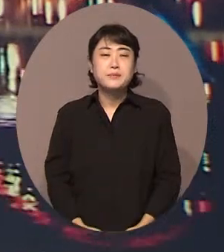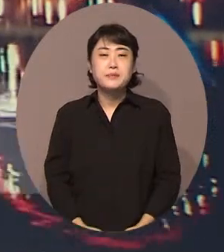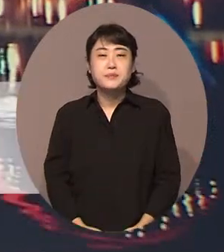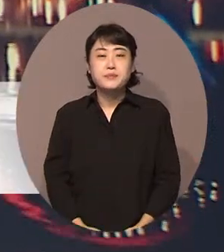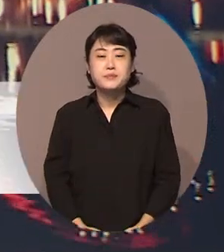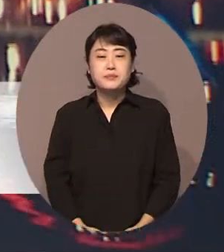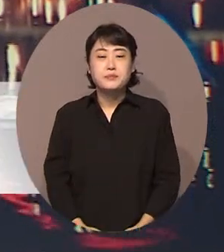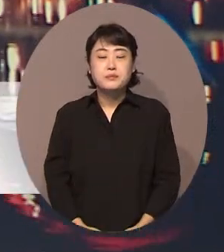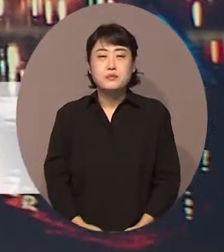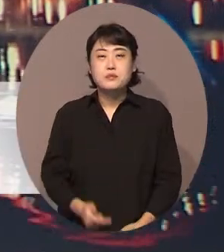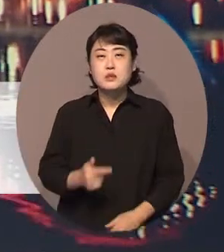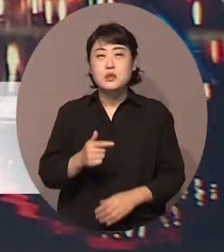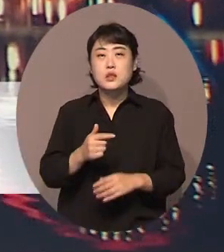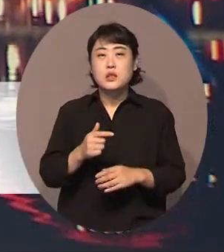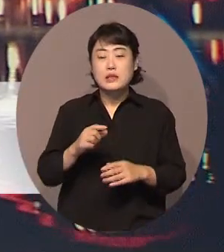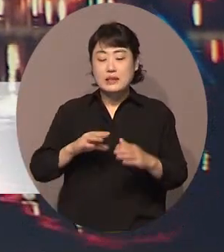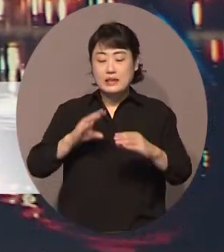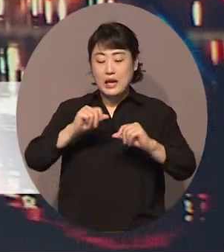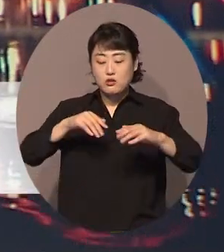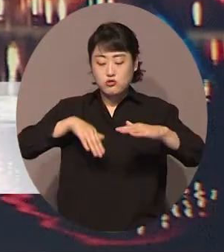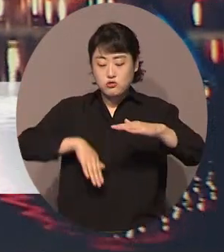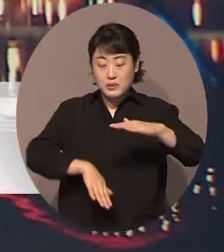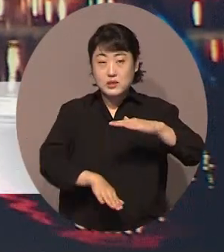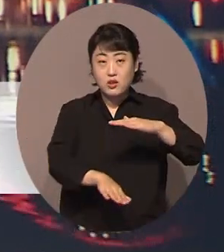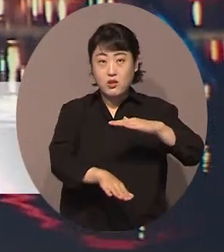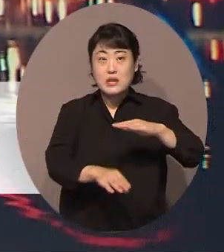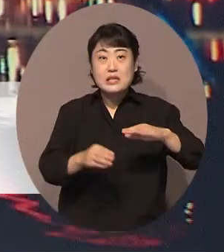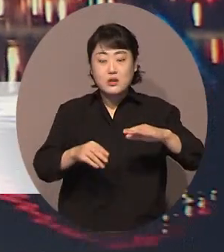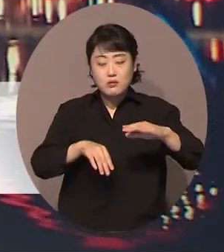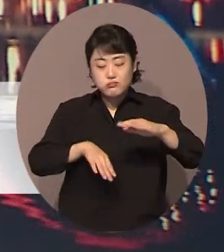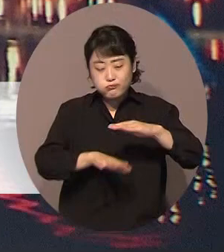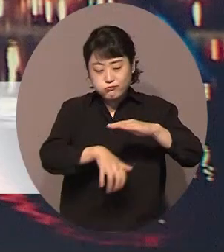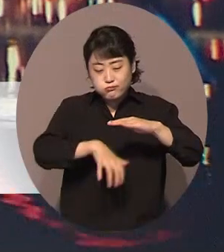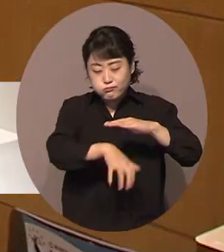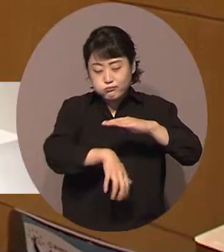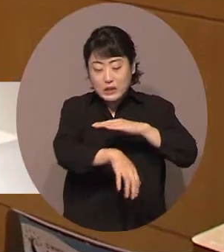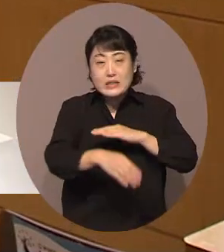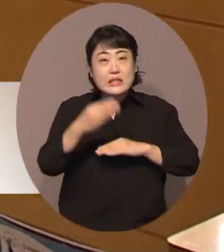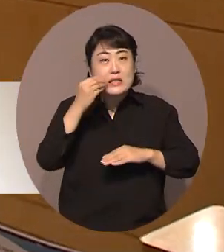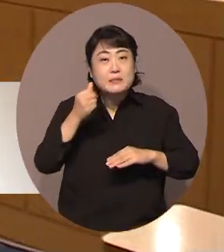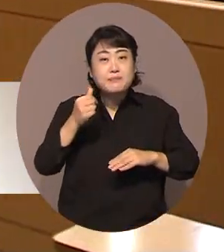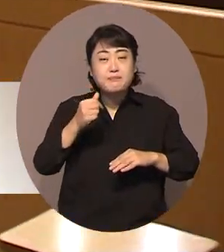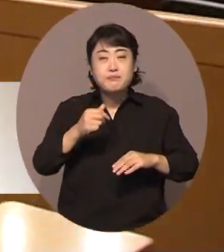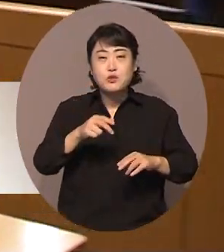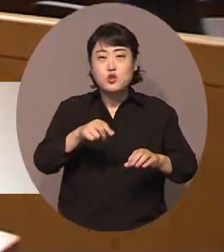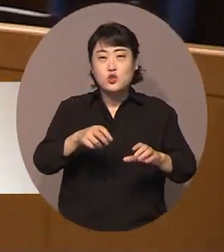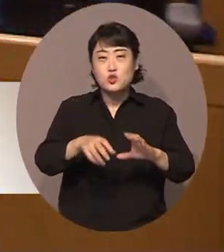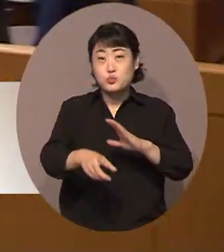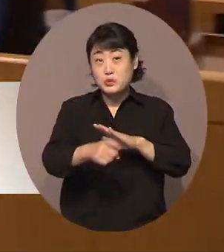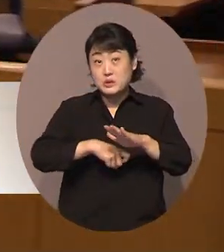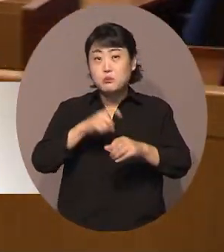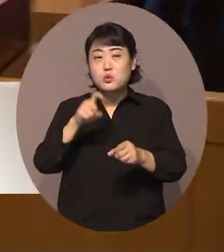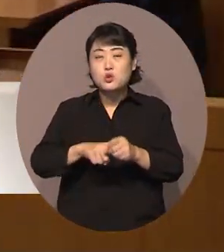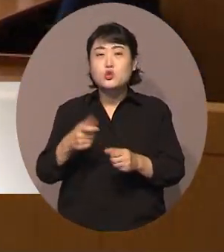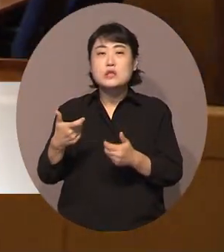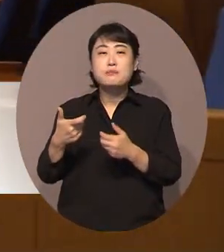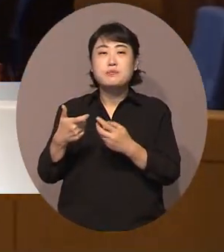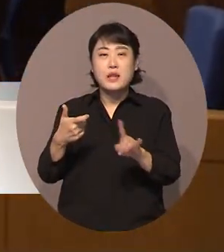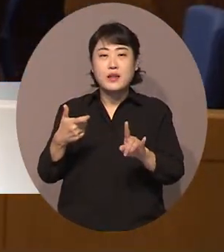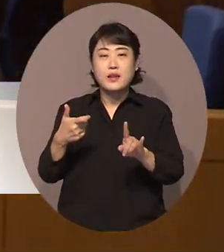대전 지어 형사 12부 땅굴을 파 송유관에서 기름을 훔치려 혐의로 기소된 송유관 공사 60대 전